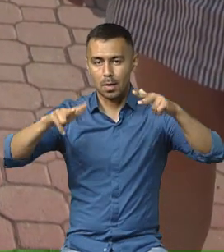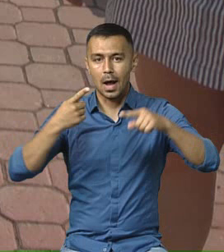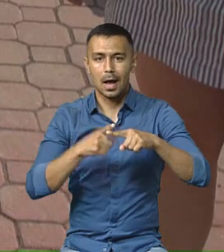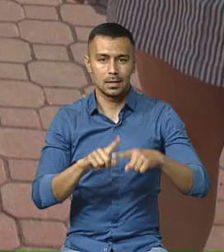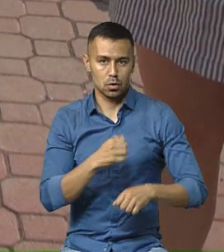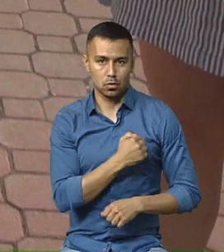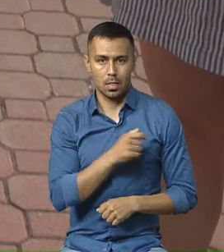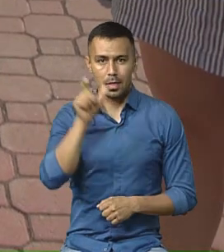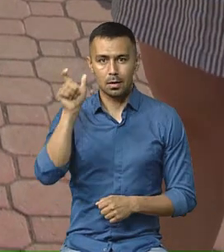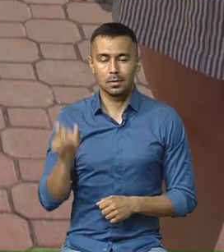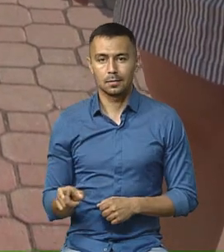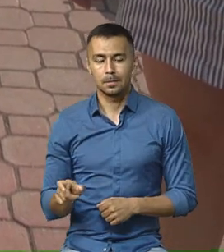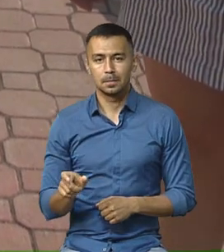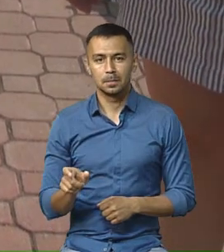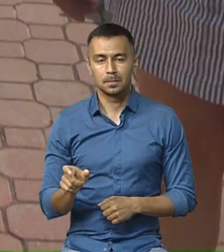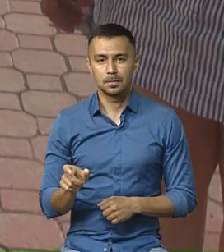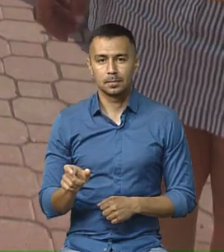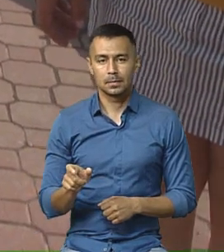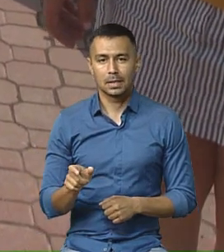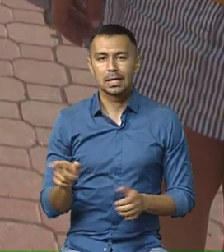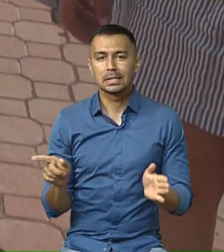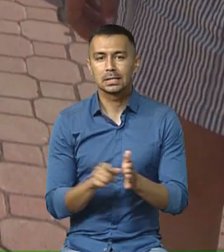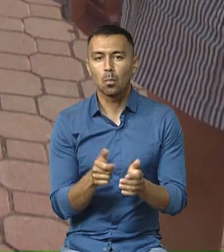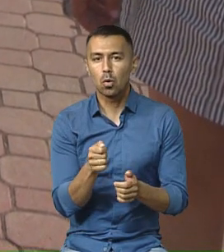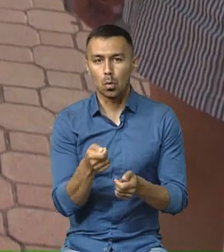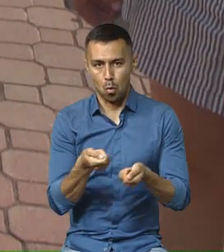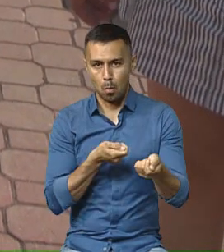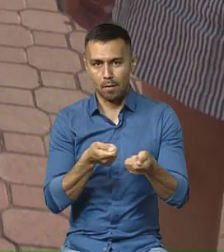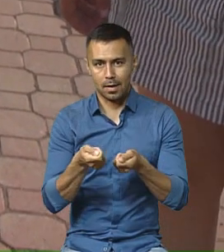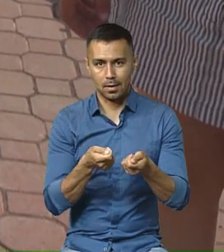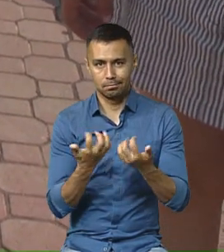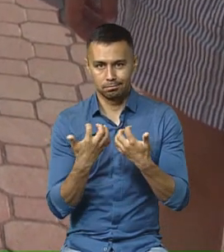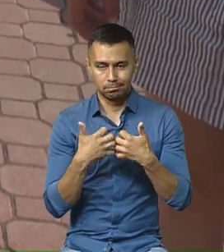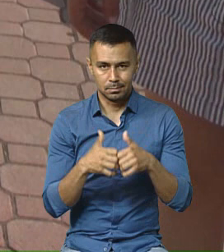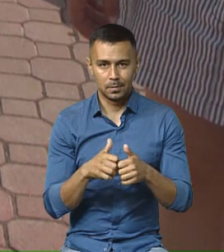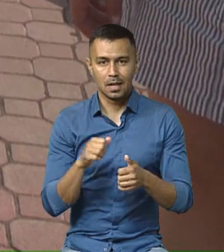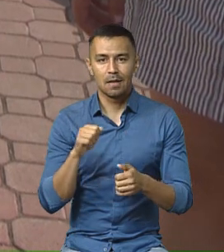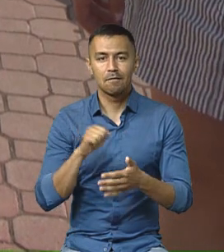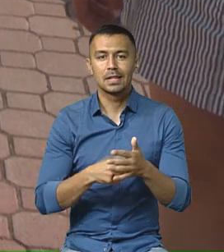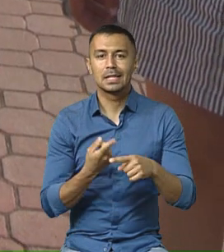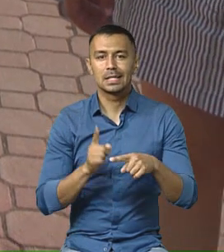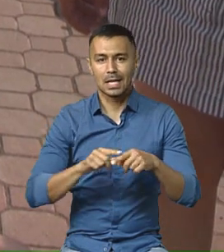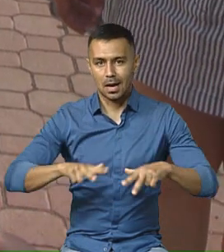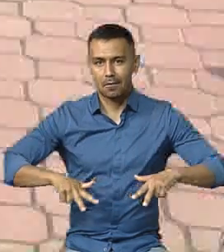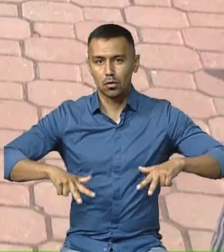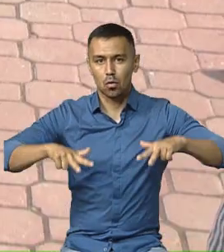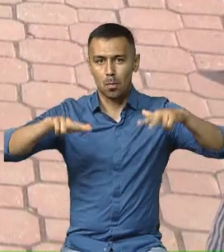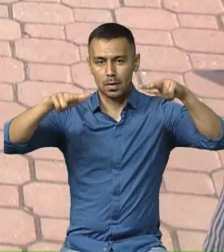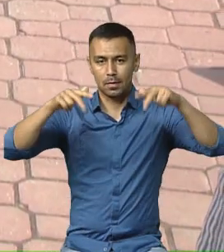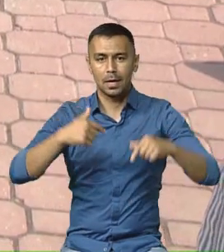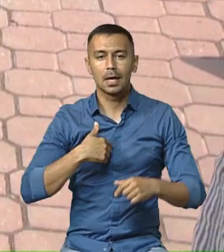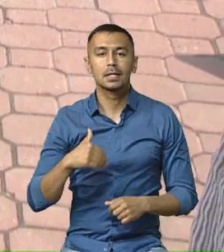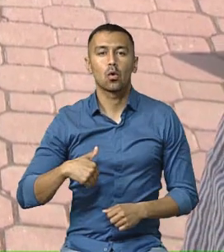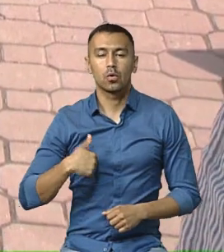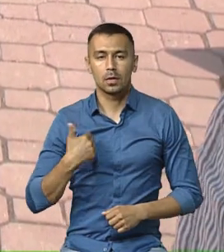солдат з пультом управління від цих квадрокоптерів. Я